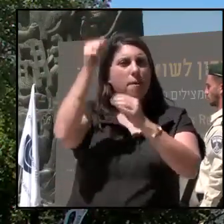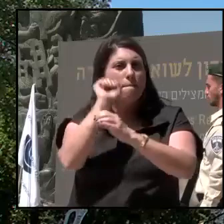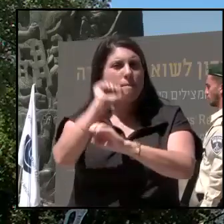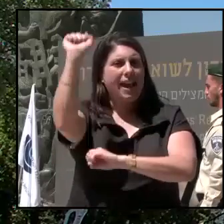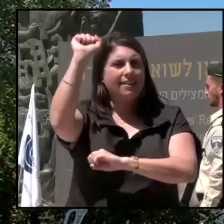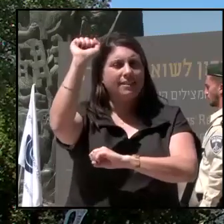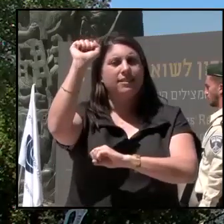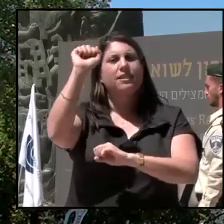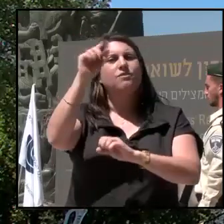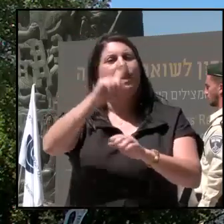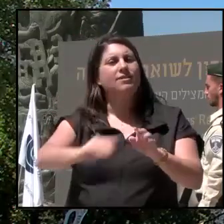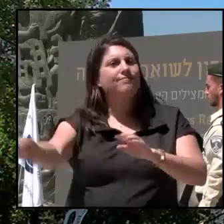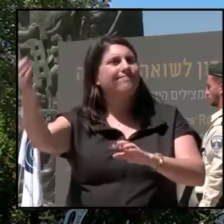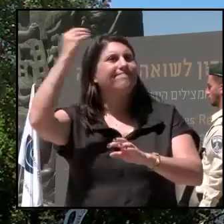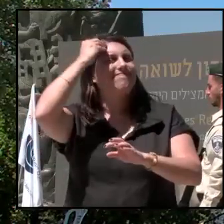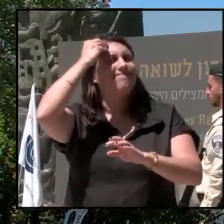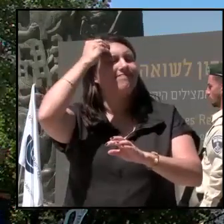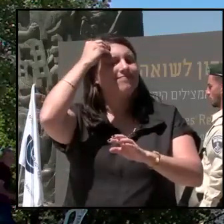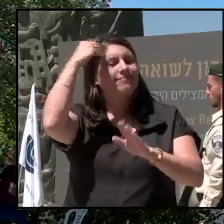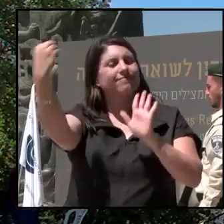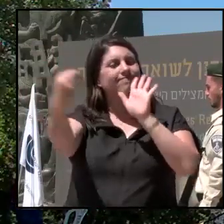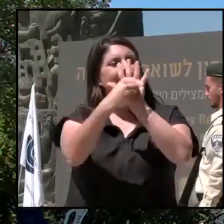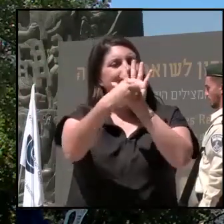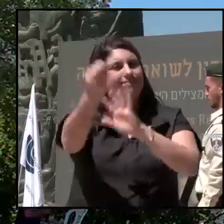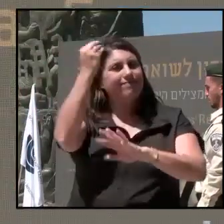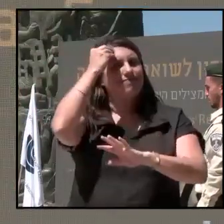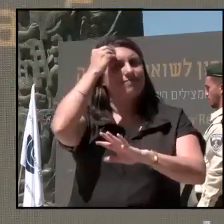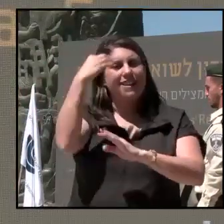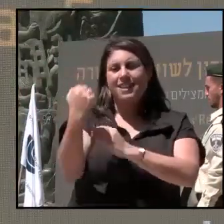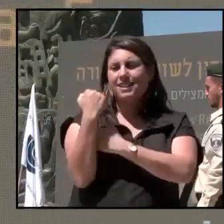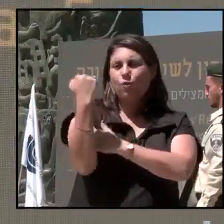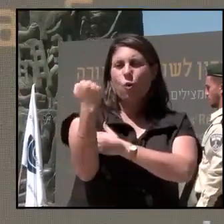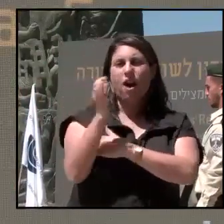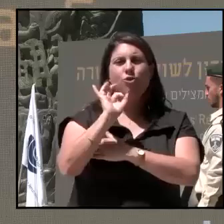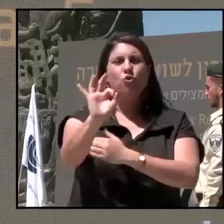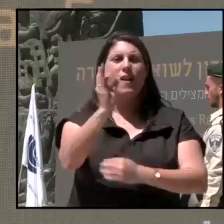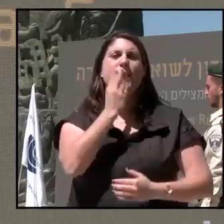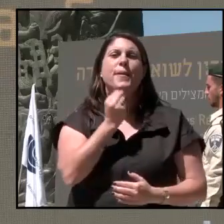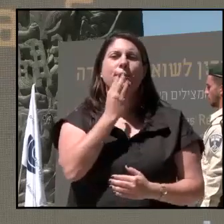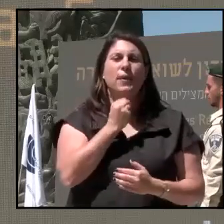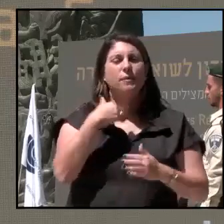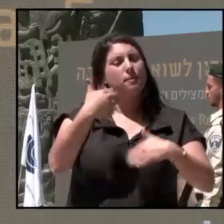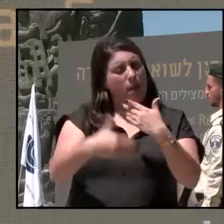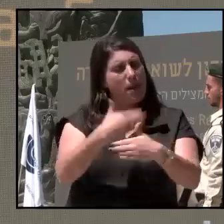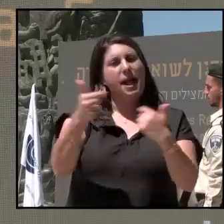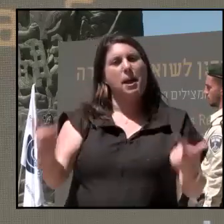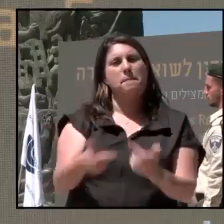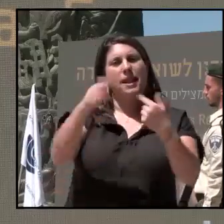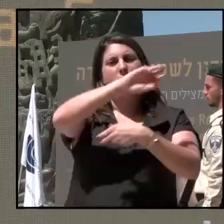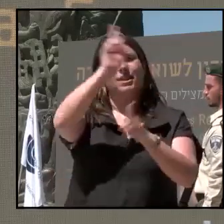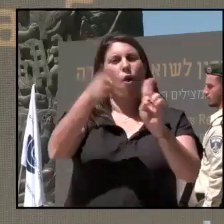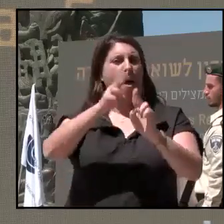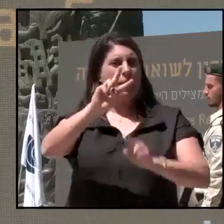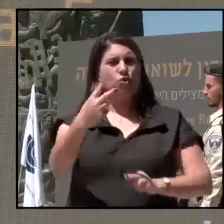וחתמו לדיראון ולזיכרון עולם את גבורתם של היהודים במהלך מלחמת העולם